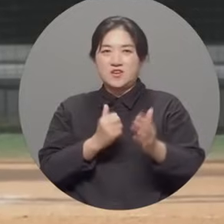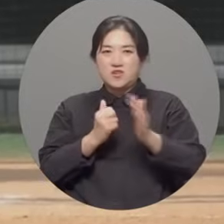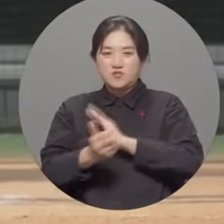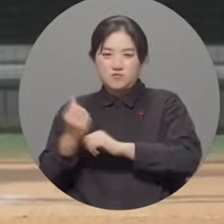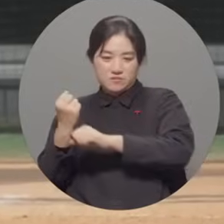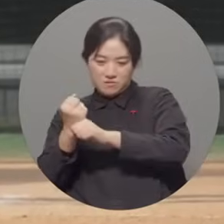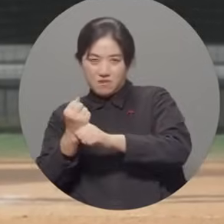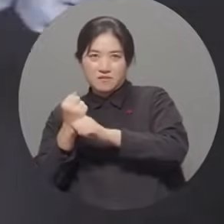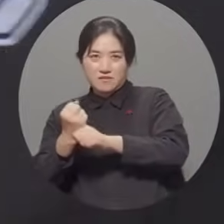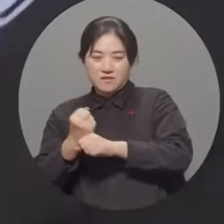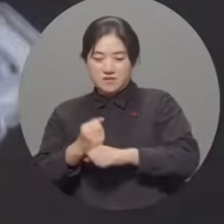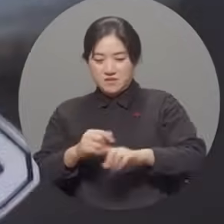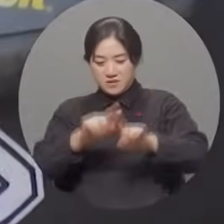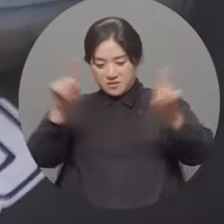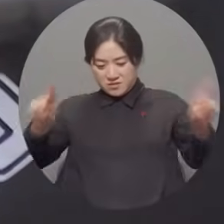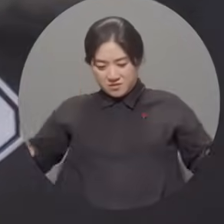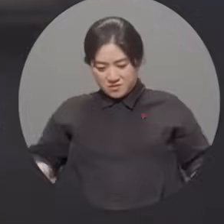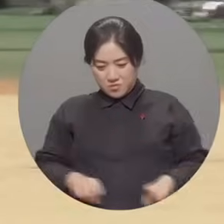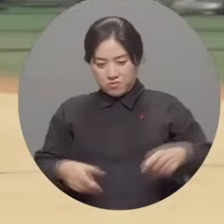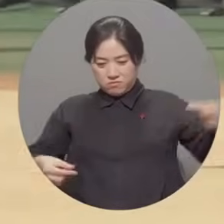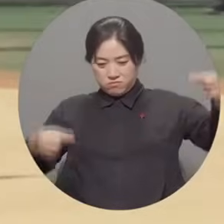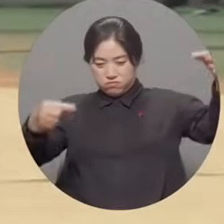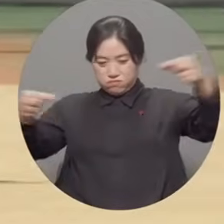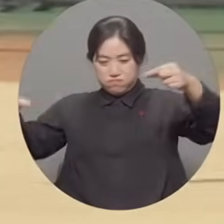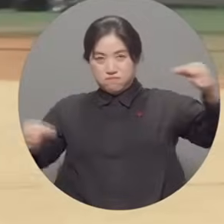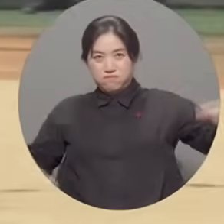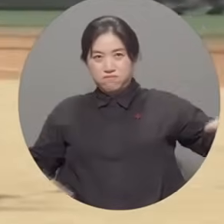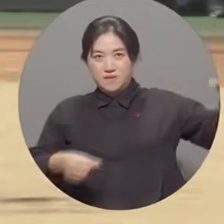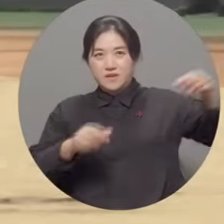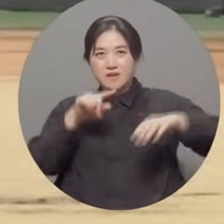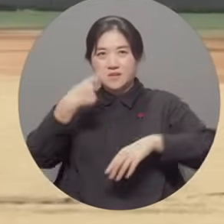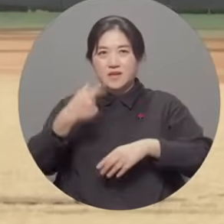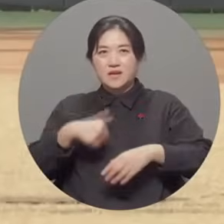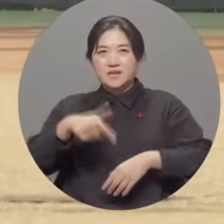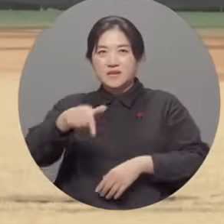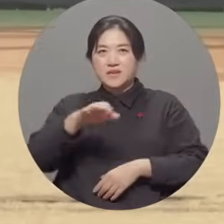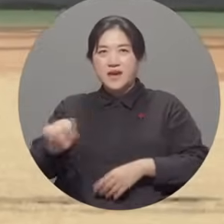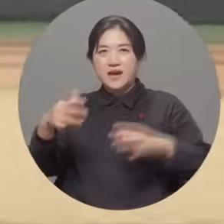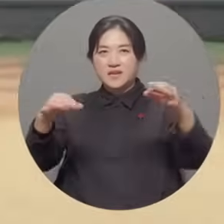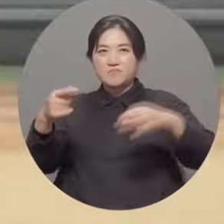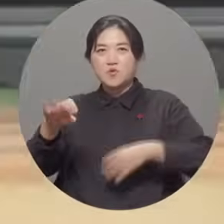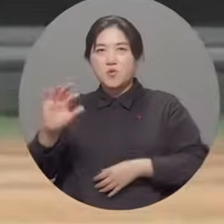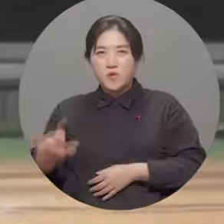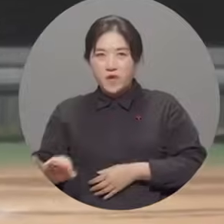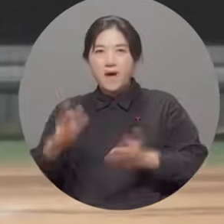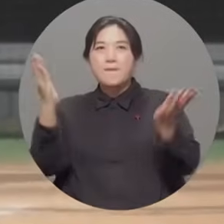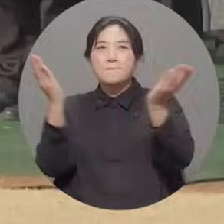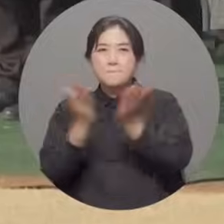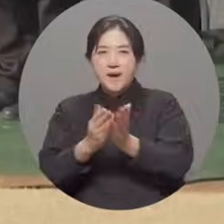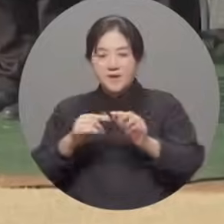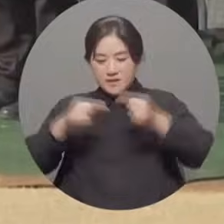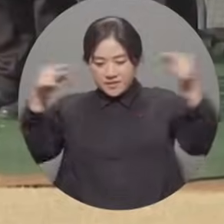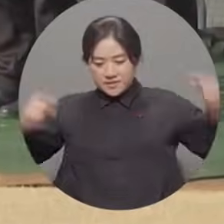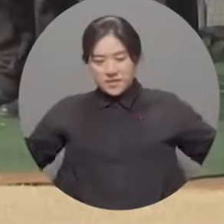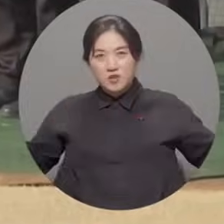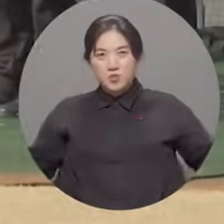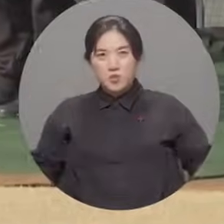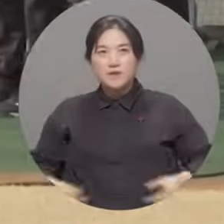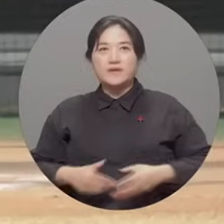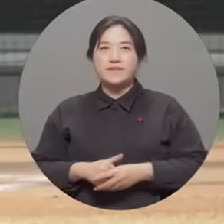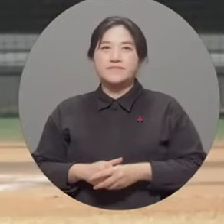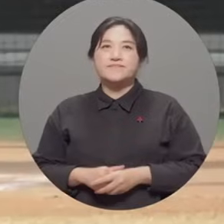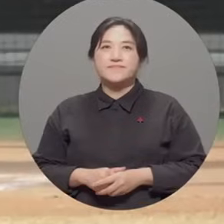자세에 맞춰 스트라이크 존이 설정되고 다음 타자는 기아의 김도형 한테 맞춘 스트라이크